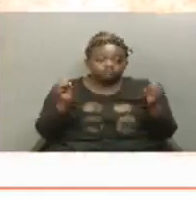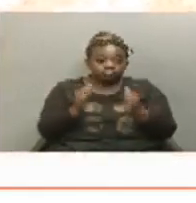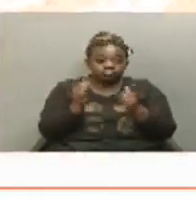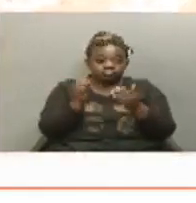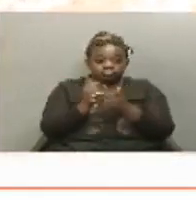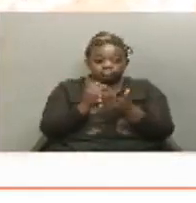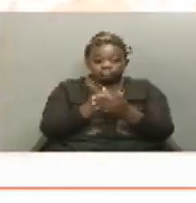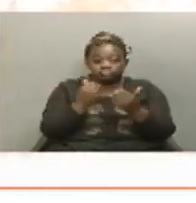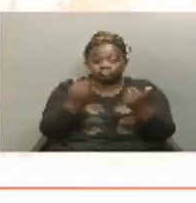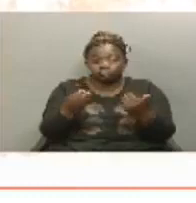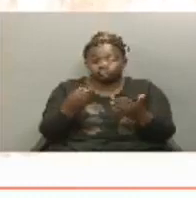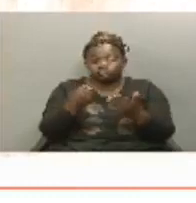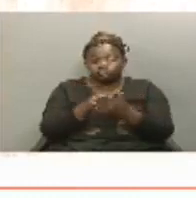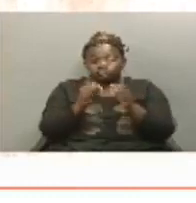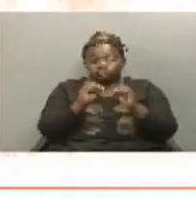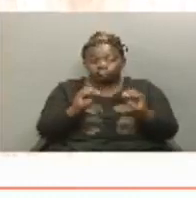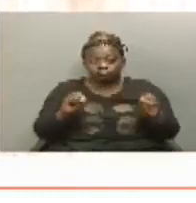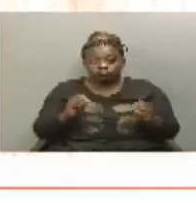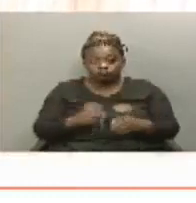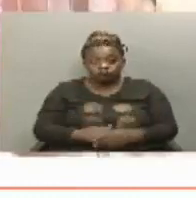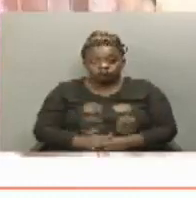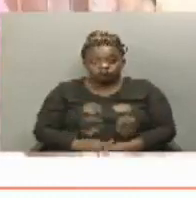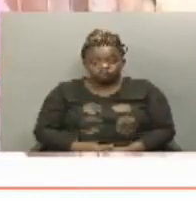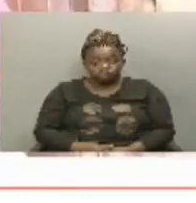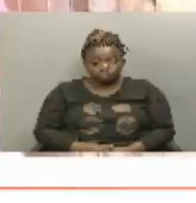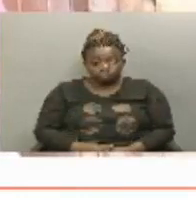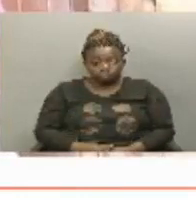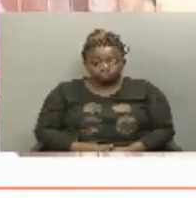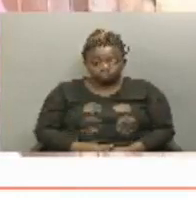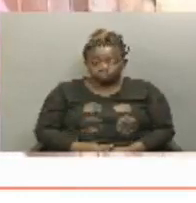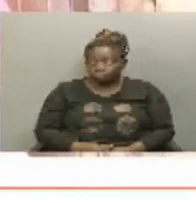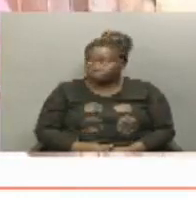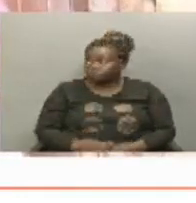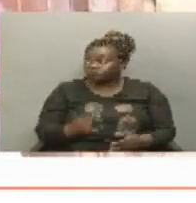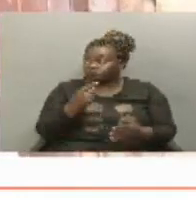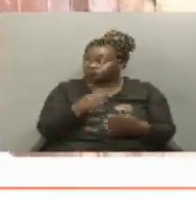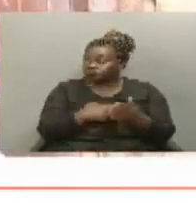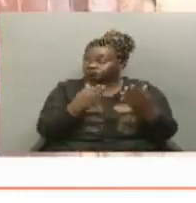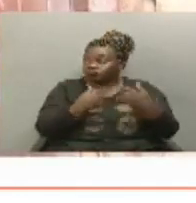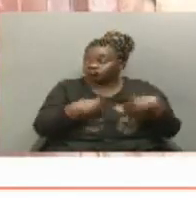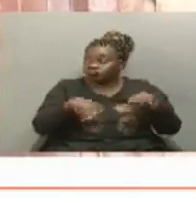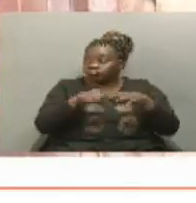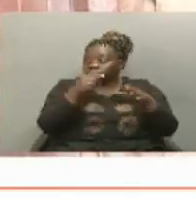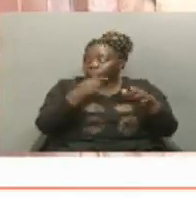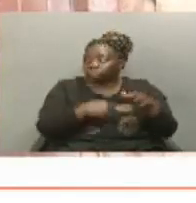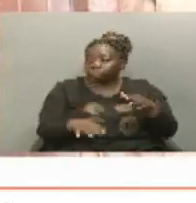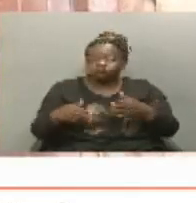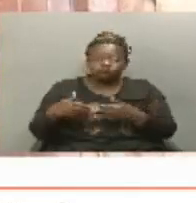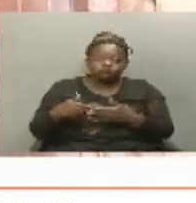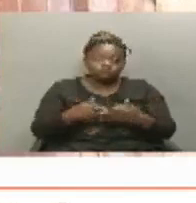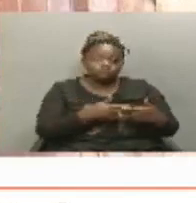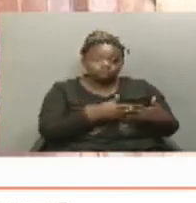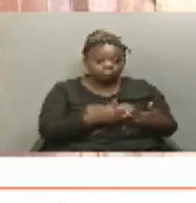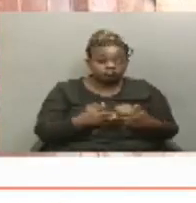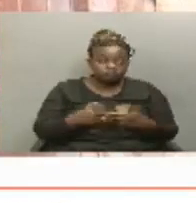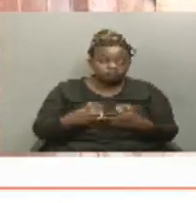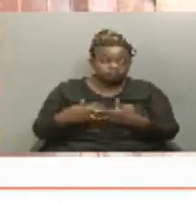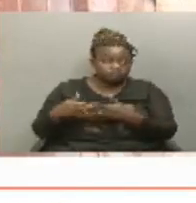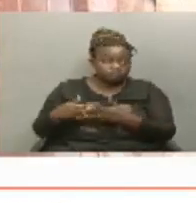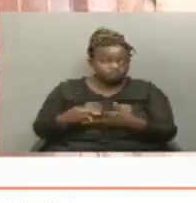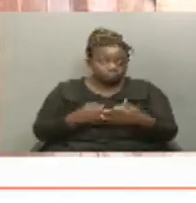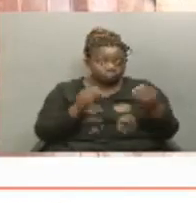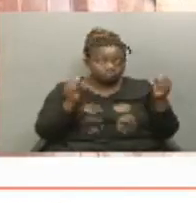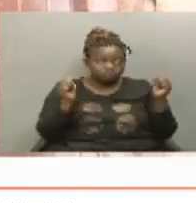naye ensimbi mu kiseera kino zimwekubya mpi. Naye ekisinga obukulu kya mwana, omwana mulwadde